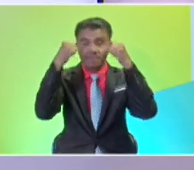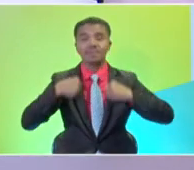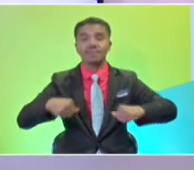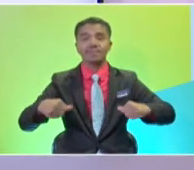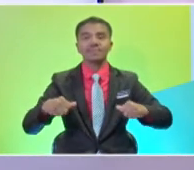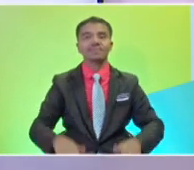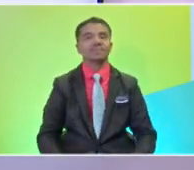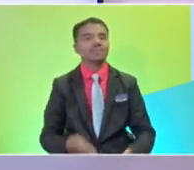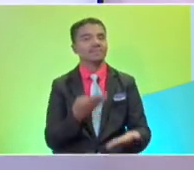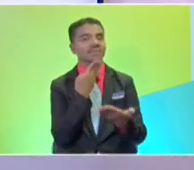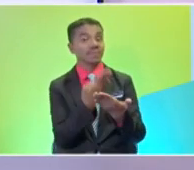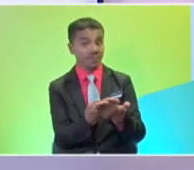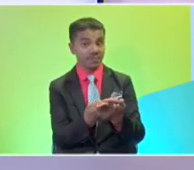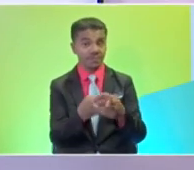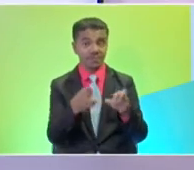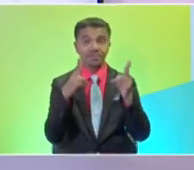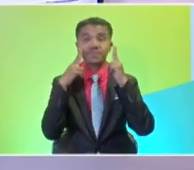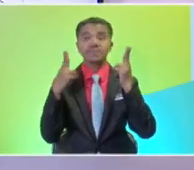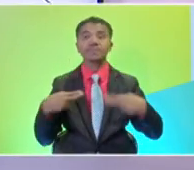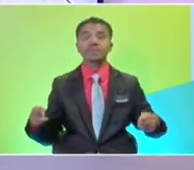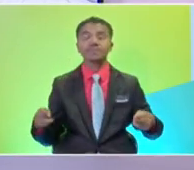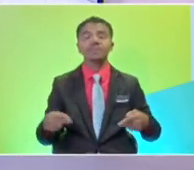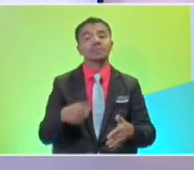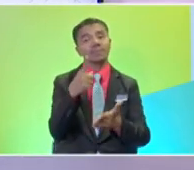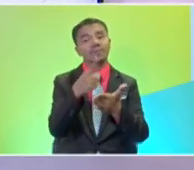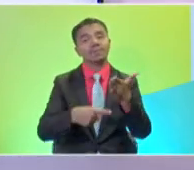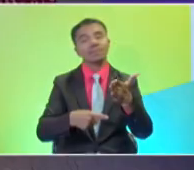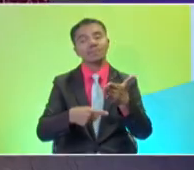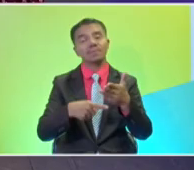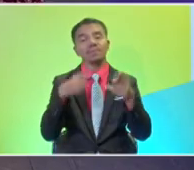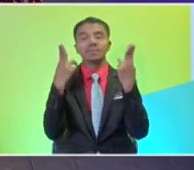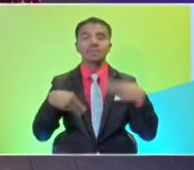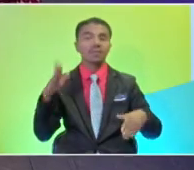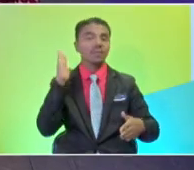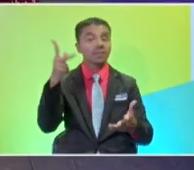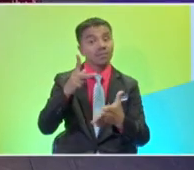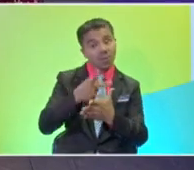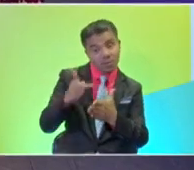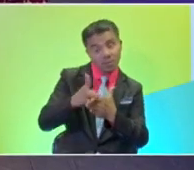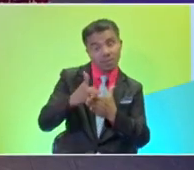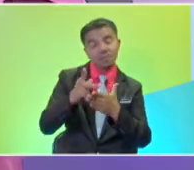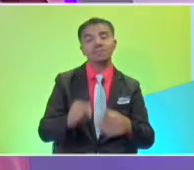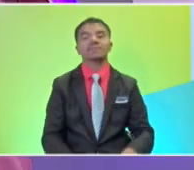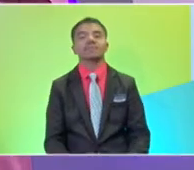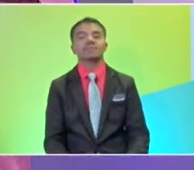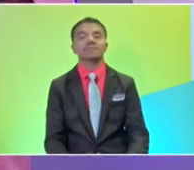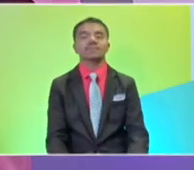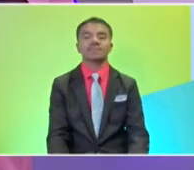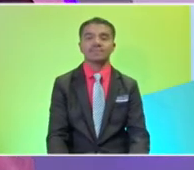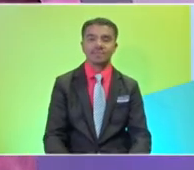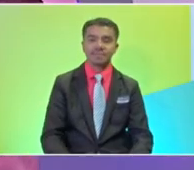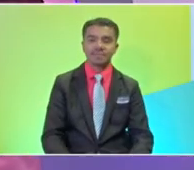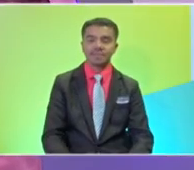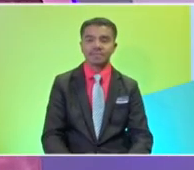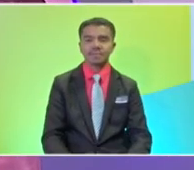baik Ustazah untuk slot kali ini apa yang akan Ustazah kongsikan baik insya-allah aanil hisah kaifiah